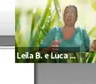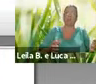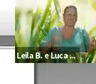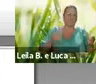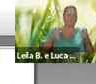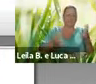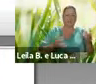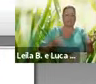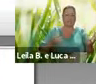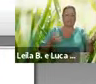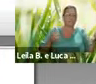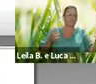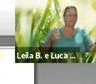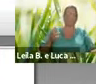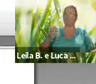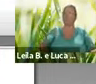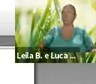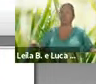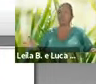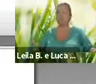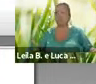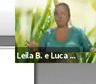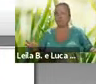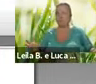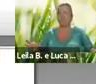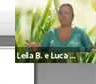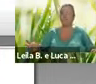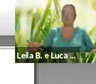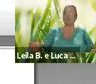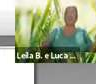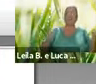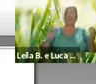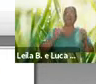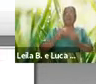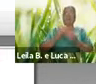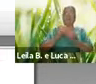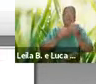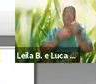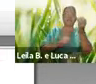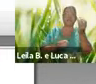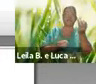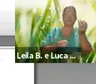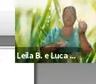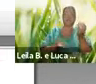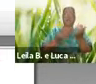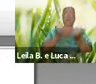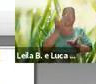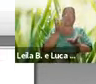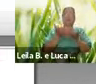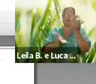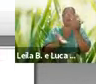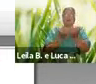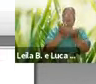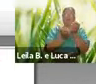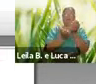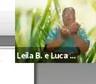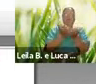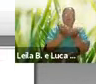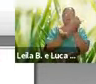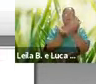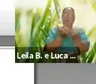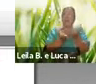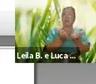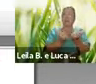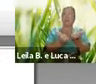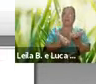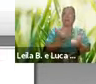voltaggio? Se è 110 o 220, no? Se questa energia c'è un può